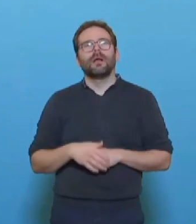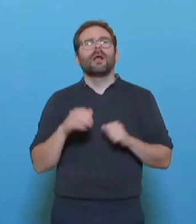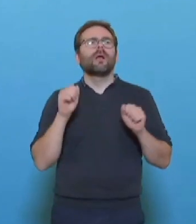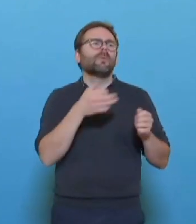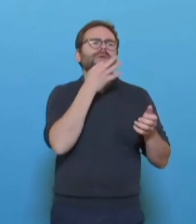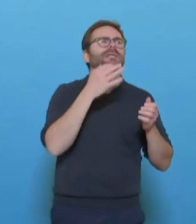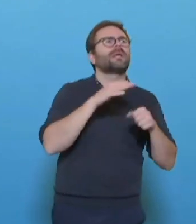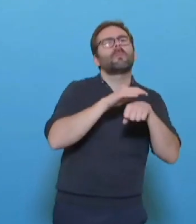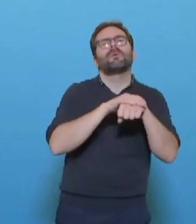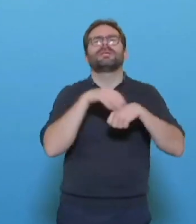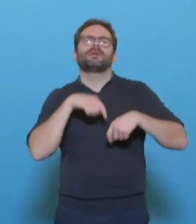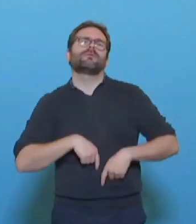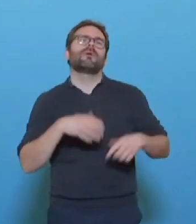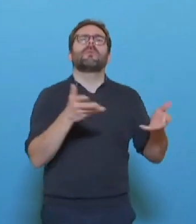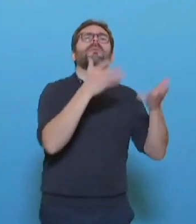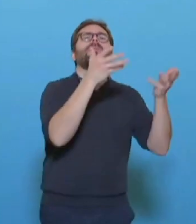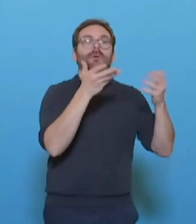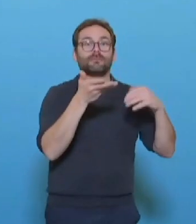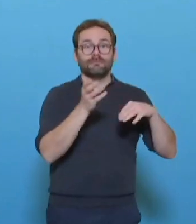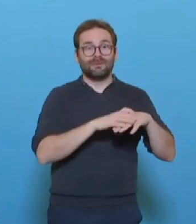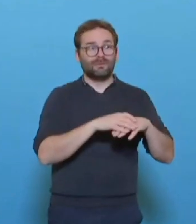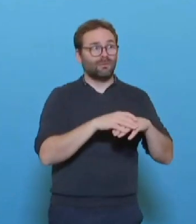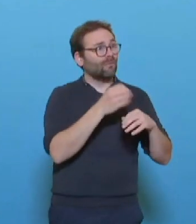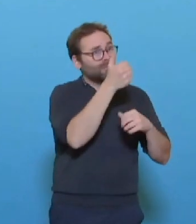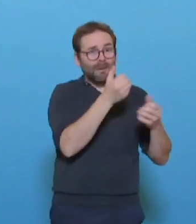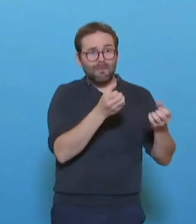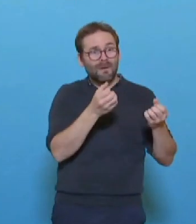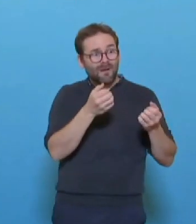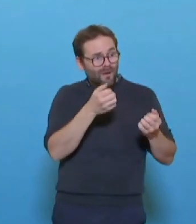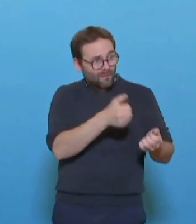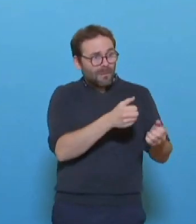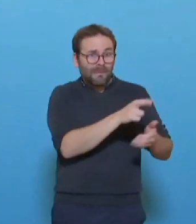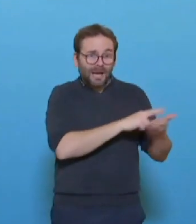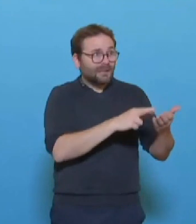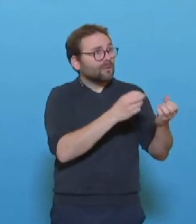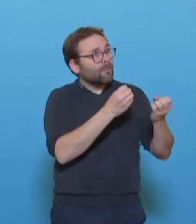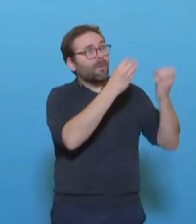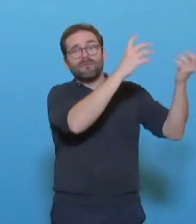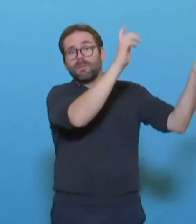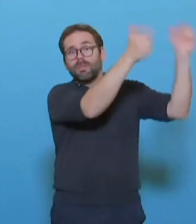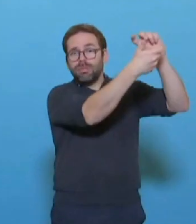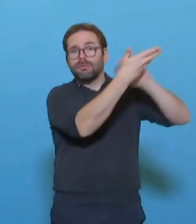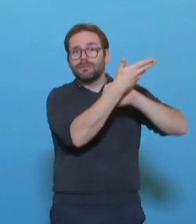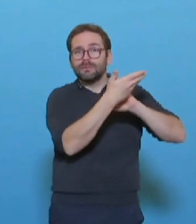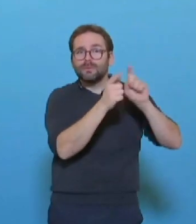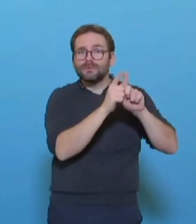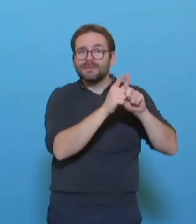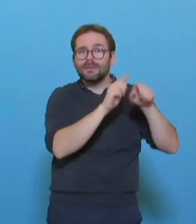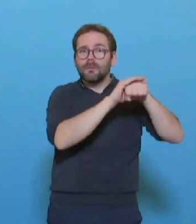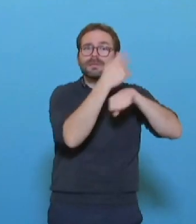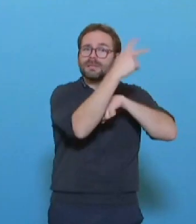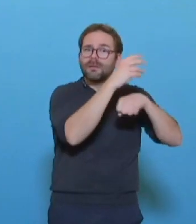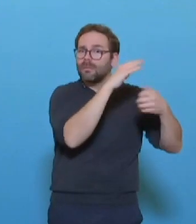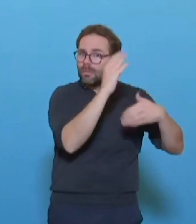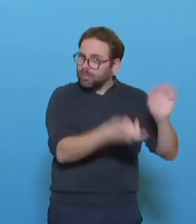là du gouvernement, vous la mettez par terre, vous, ce qui est positif, ce que nous partageons au nom de l'intérêt général, au nom